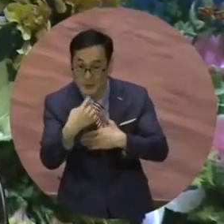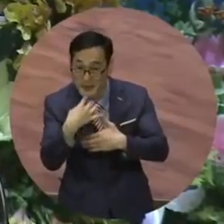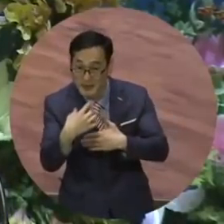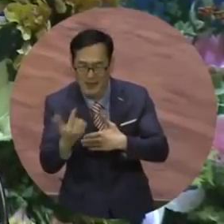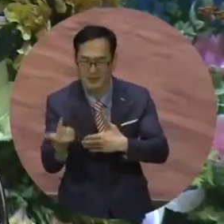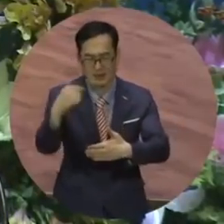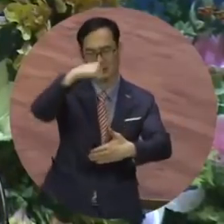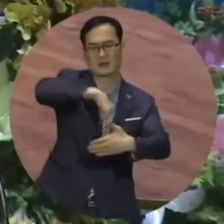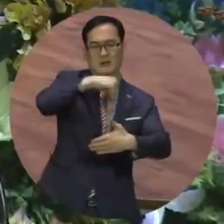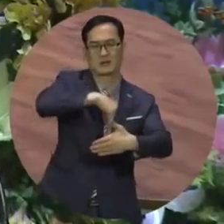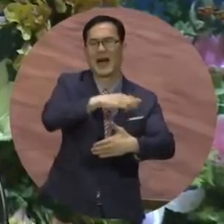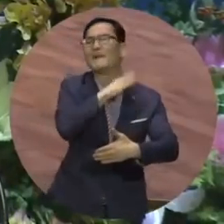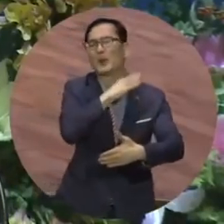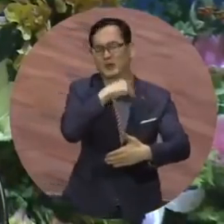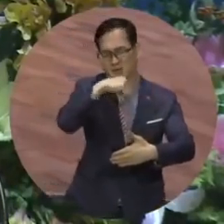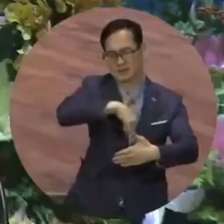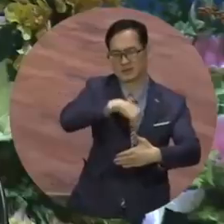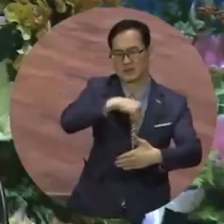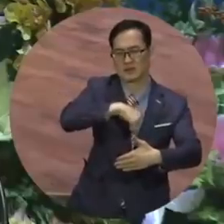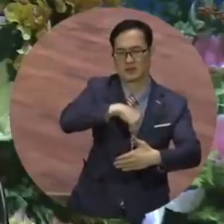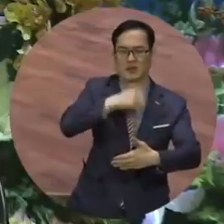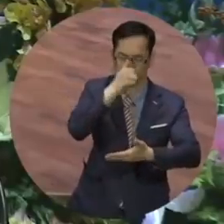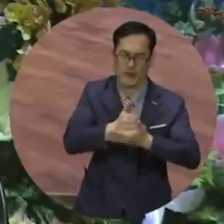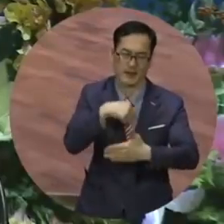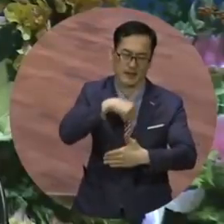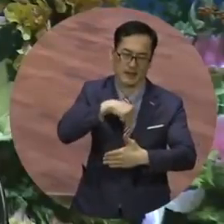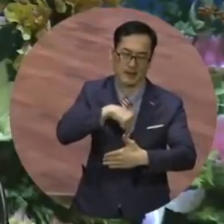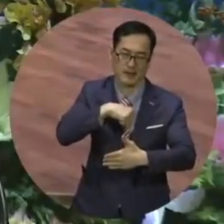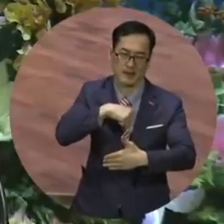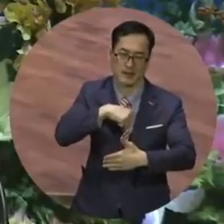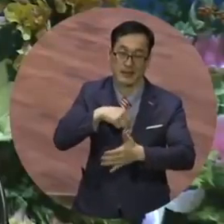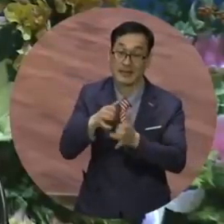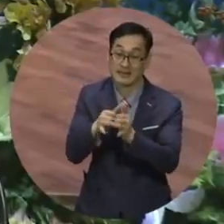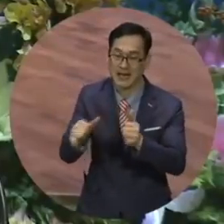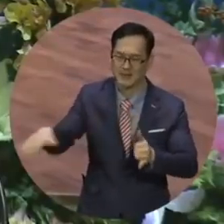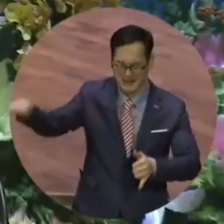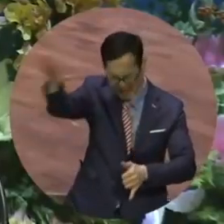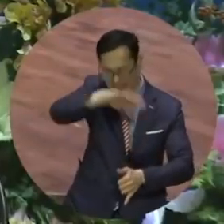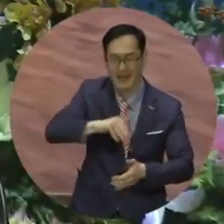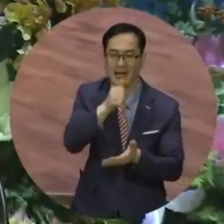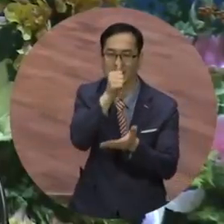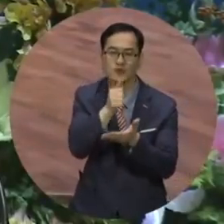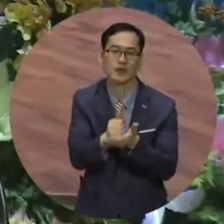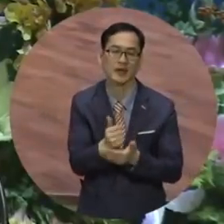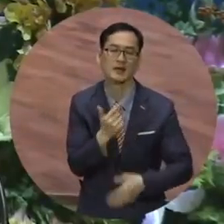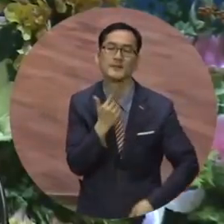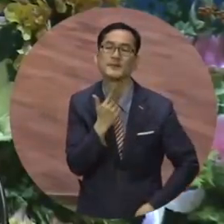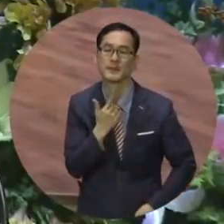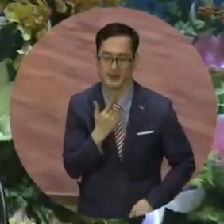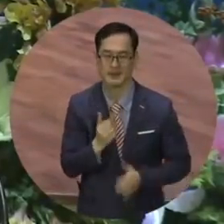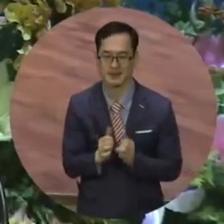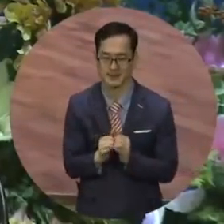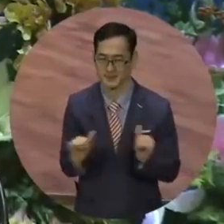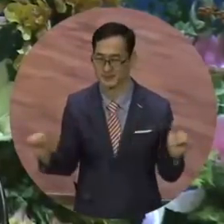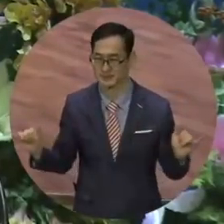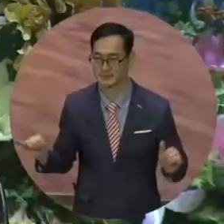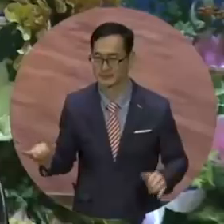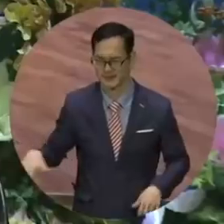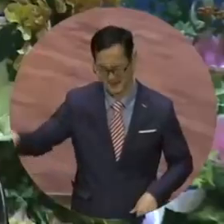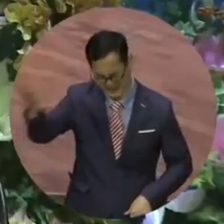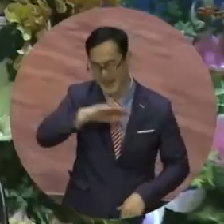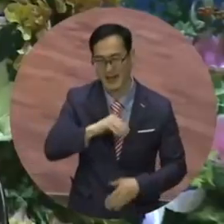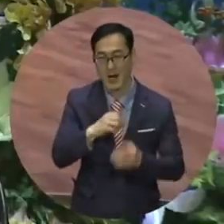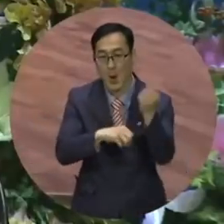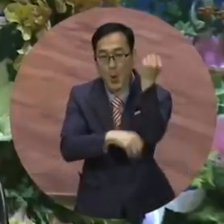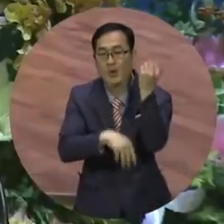방금 전에 말씀하신 것처럼 모든 인간이 뭐요? 죄를 범했다 그랬어요. 모든 인간이